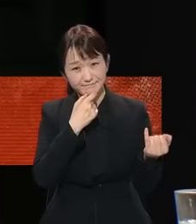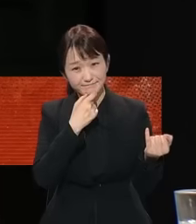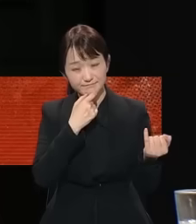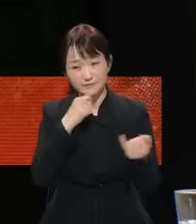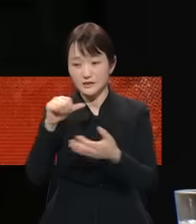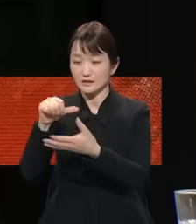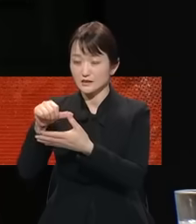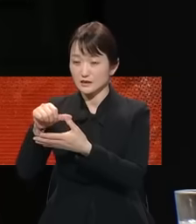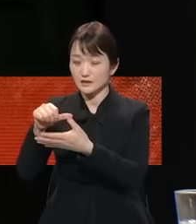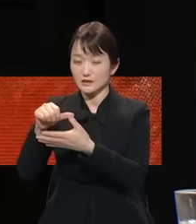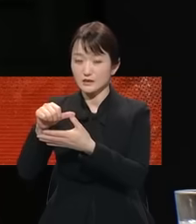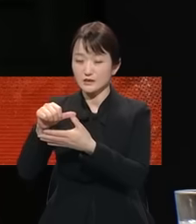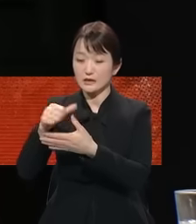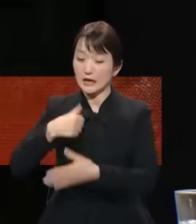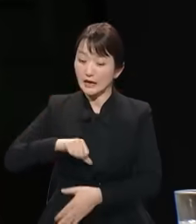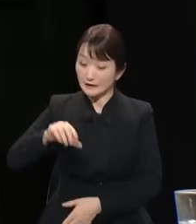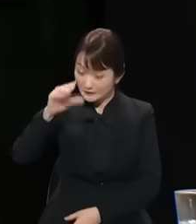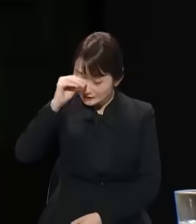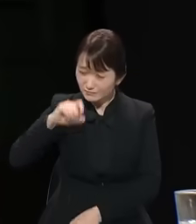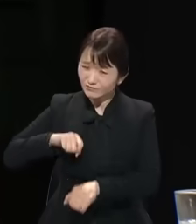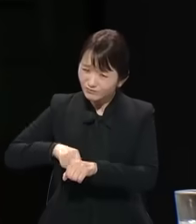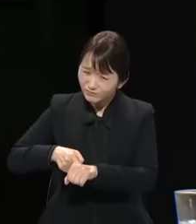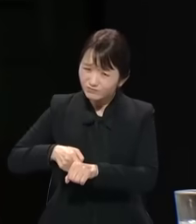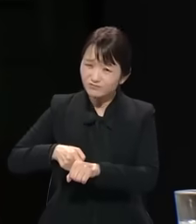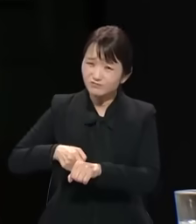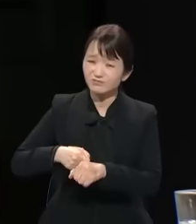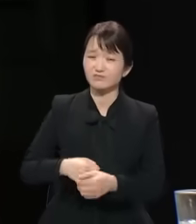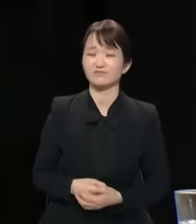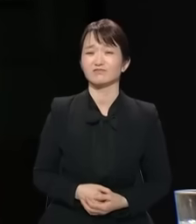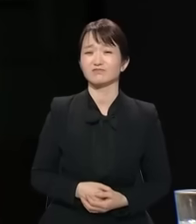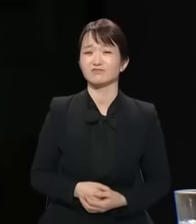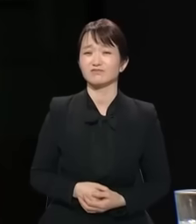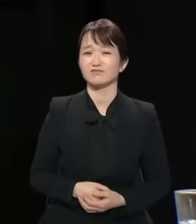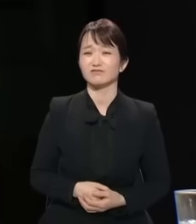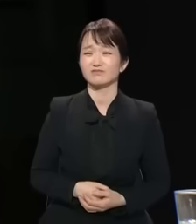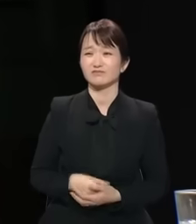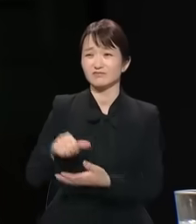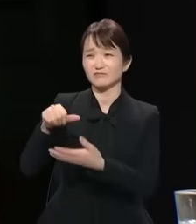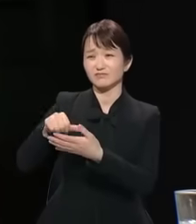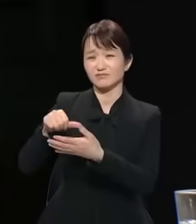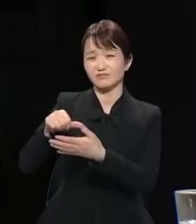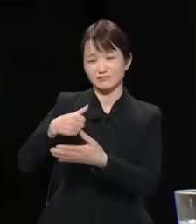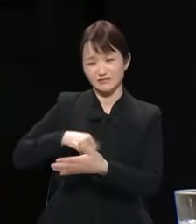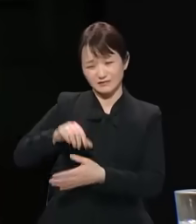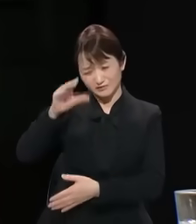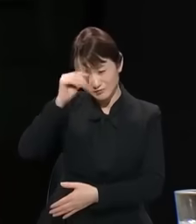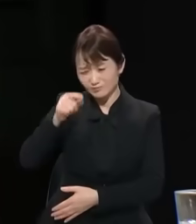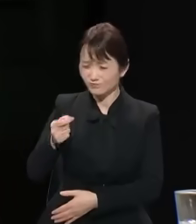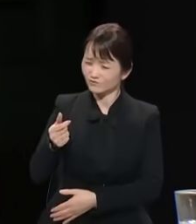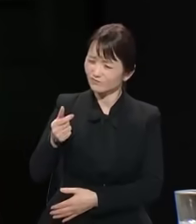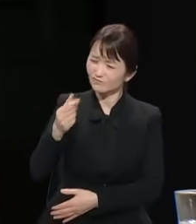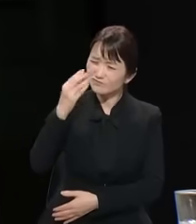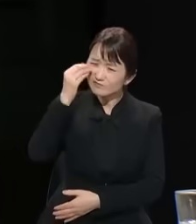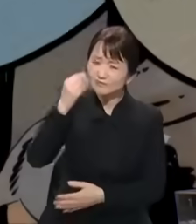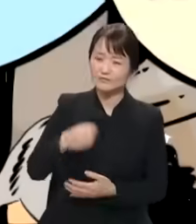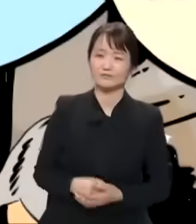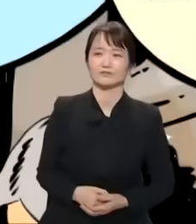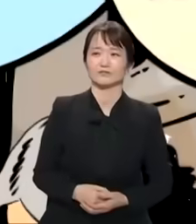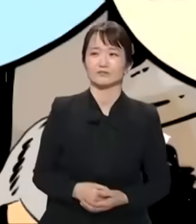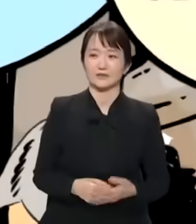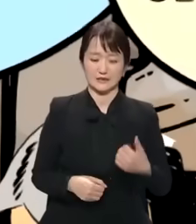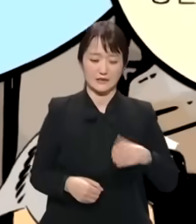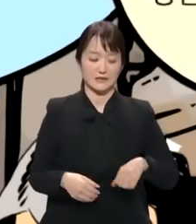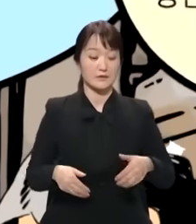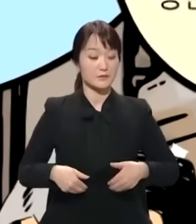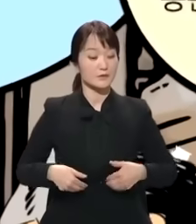닮은 거라고 억지를 부리신다는 거죠. 아니, 아무리 그래도 아주버님 닮았다고 하면 어떡합니까? 그런데 이뿐만이 아니라요. 그 아이들 용돈